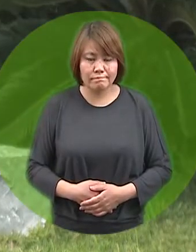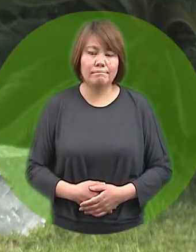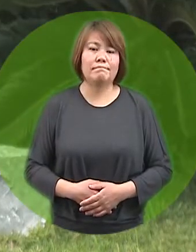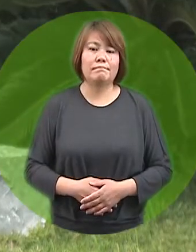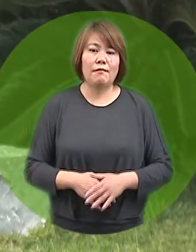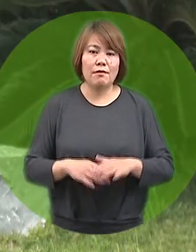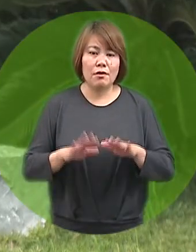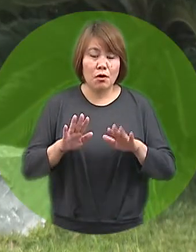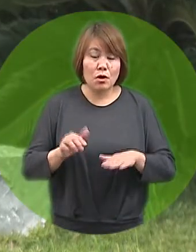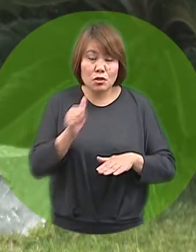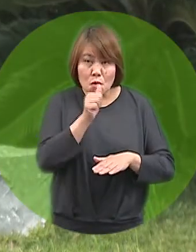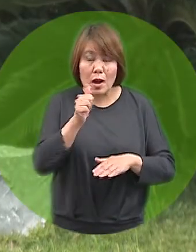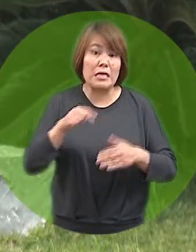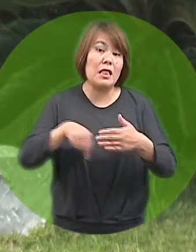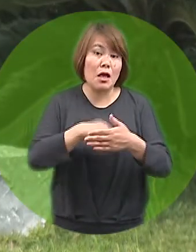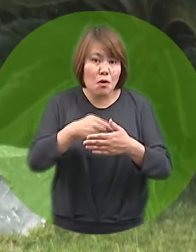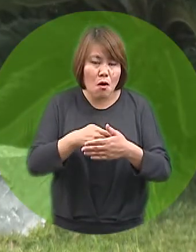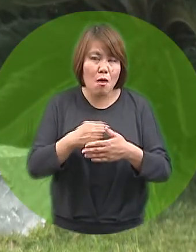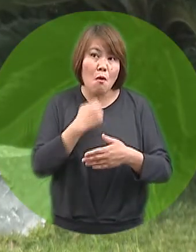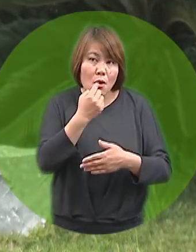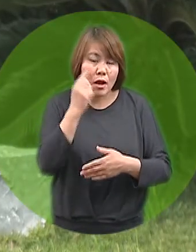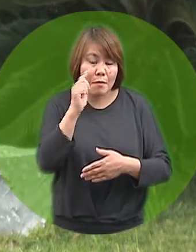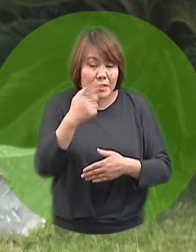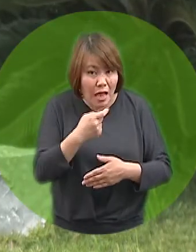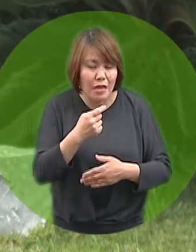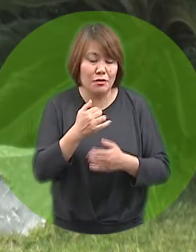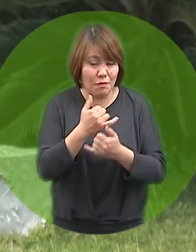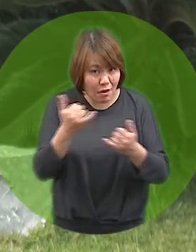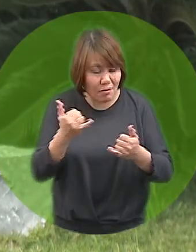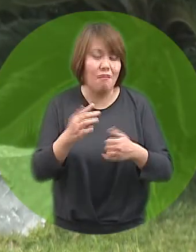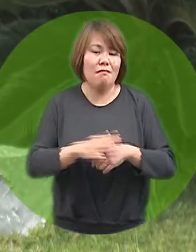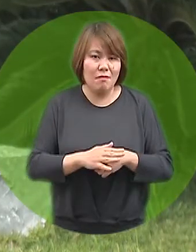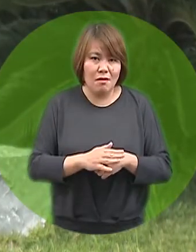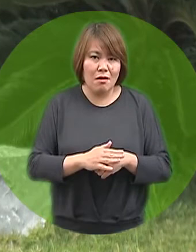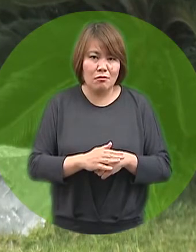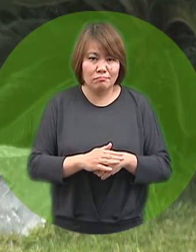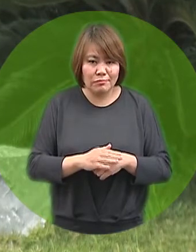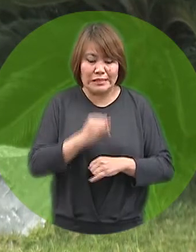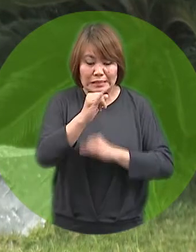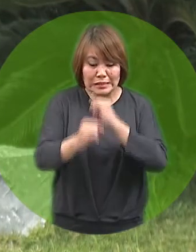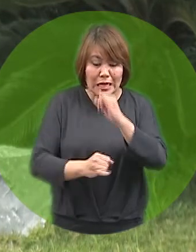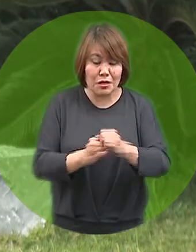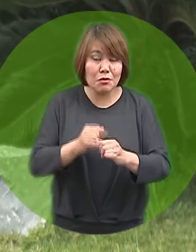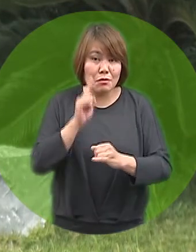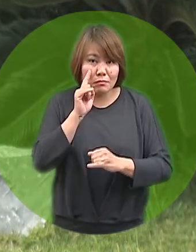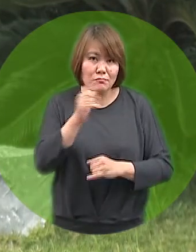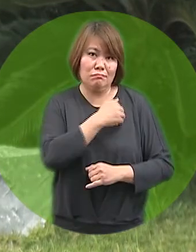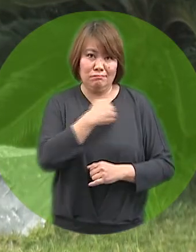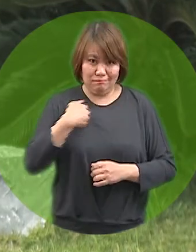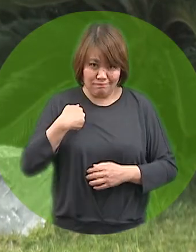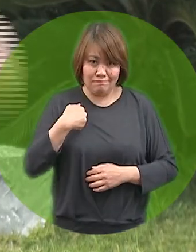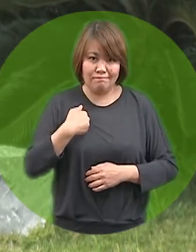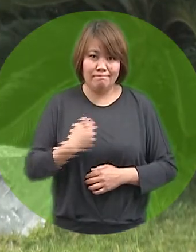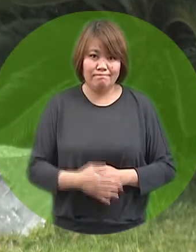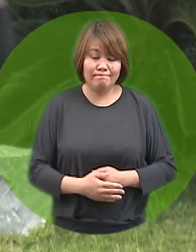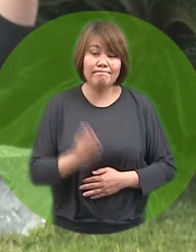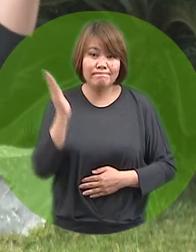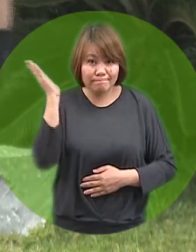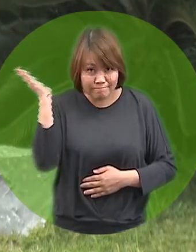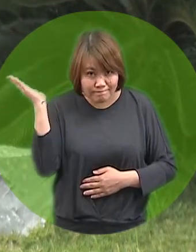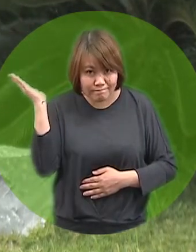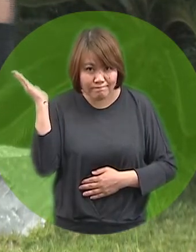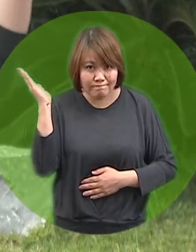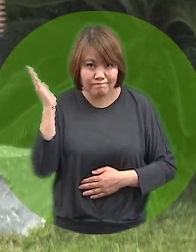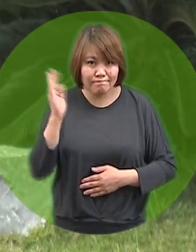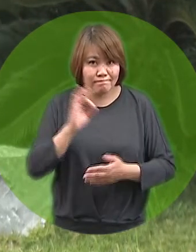番組でご紹介した内容をもう一度見たいという方、うまんち広場はインターネットでもご覧いただけます。こちらへぜ